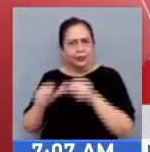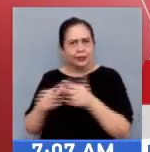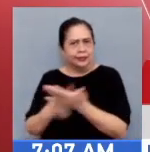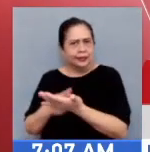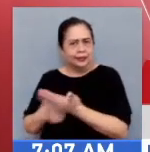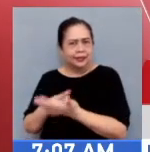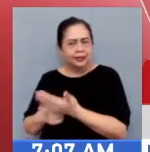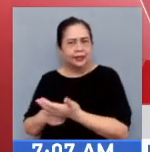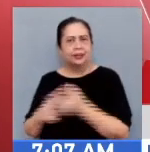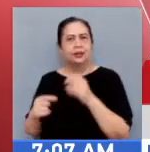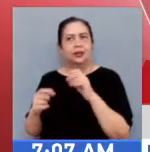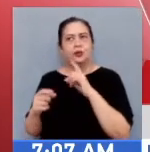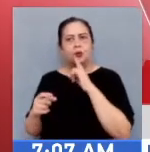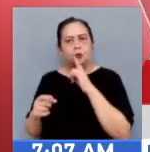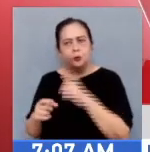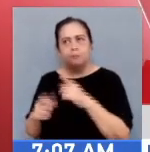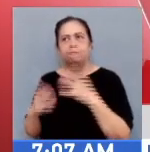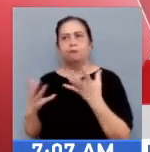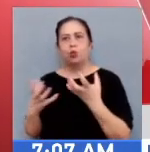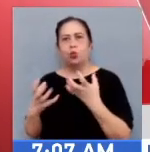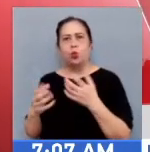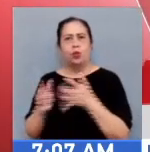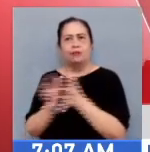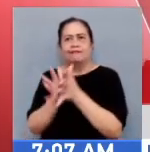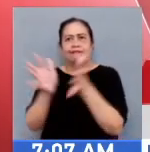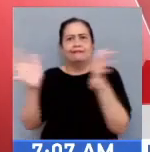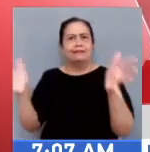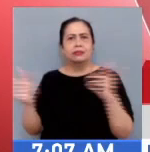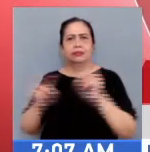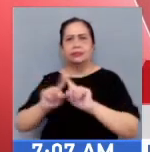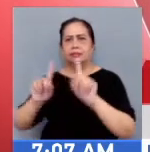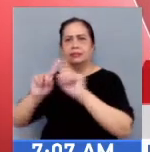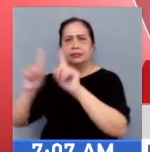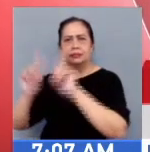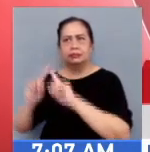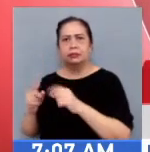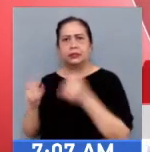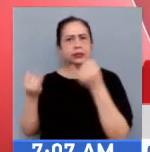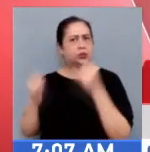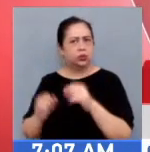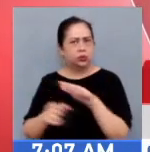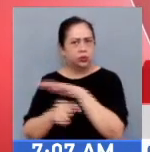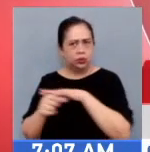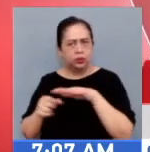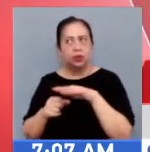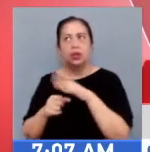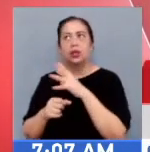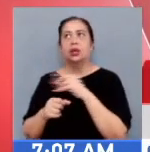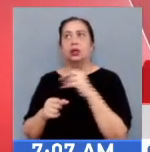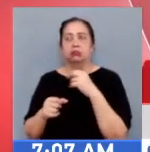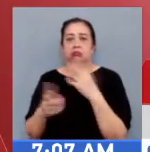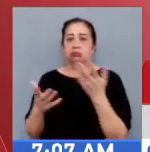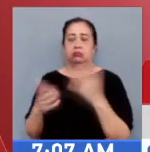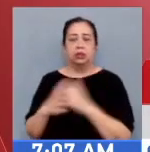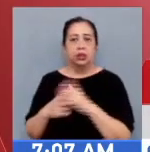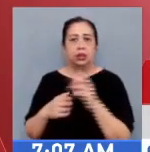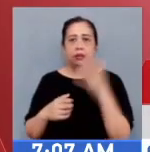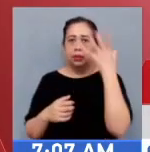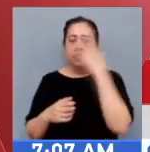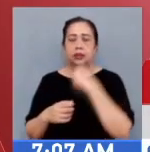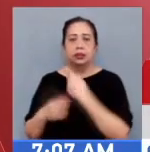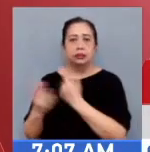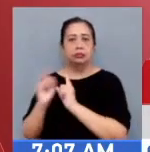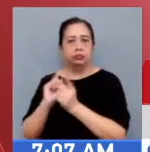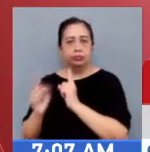it was on a wide-ranging issue areas. And ang ganda ng usap namin, and